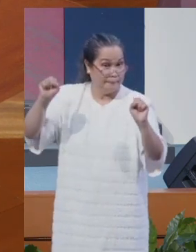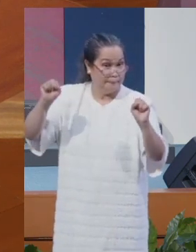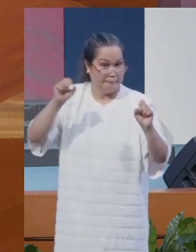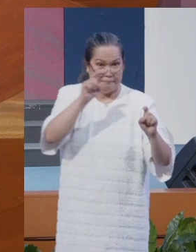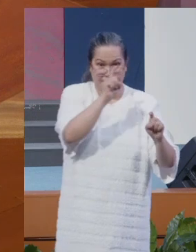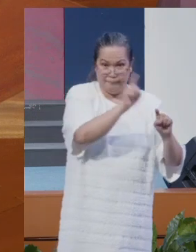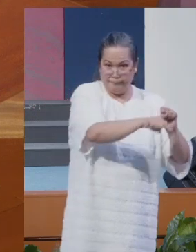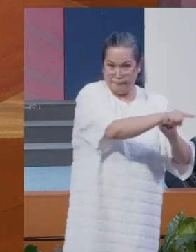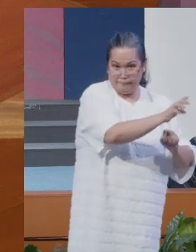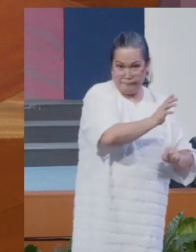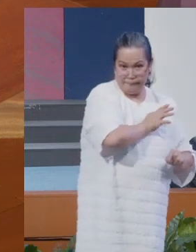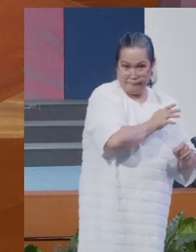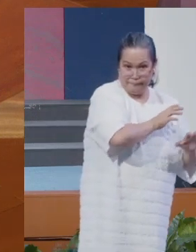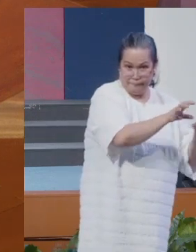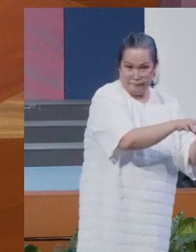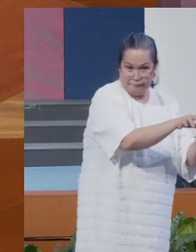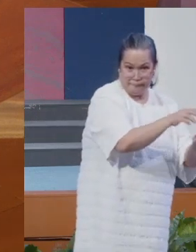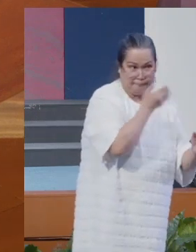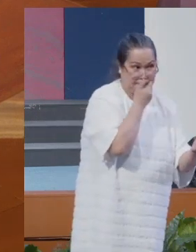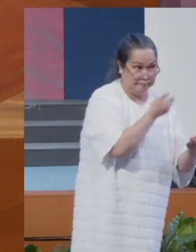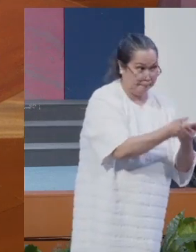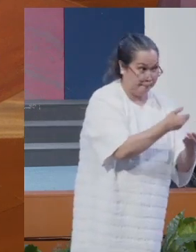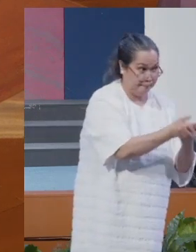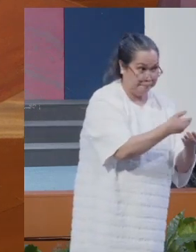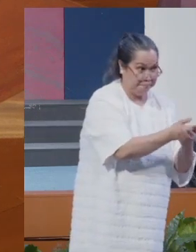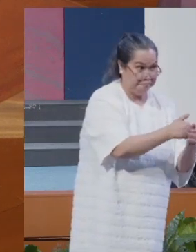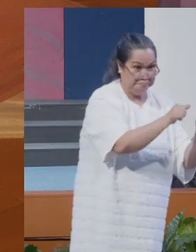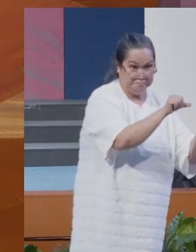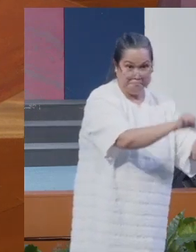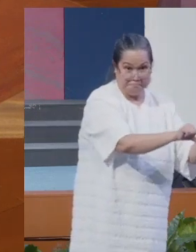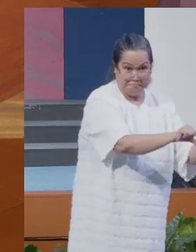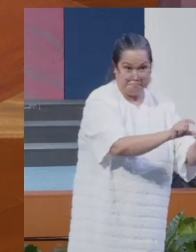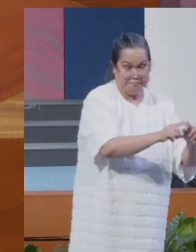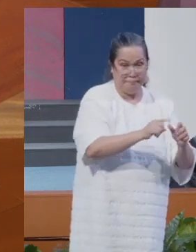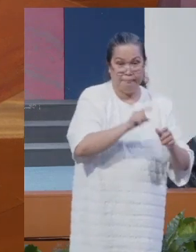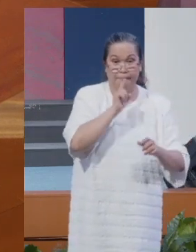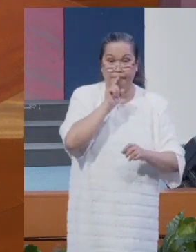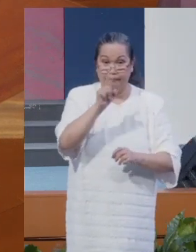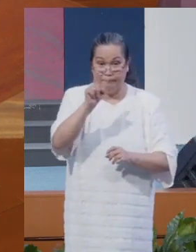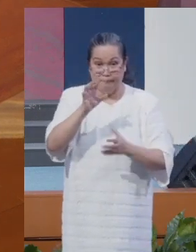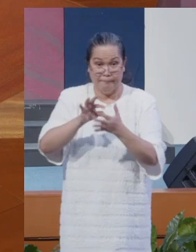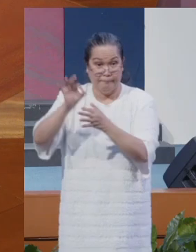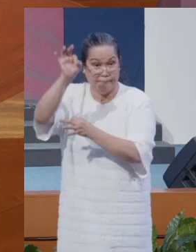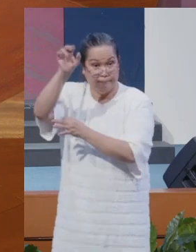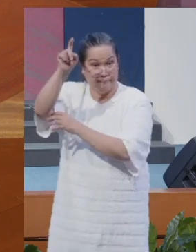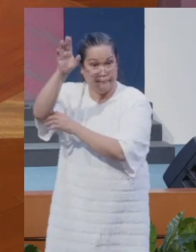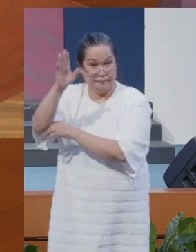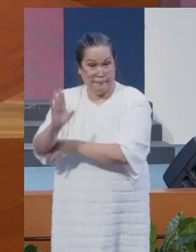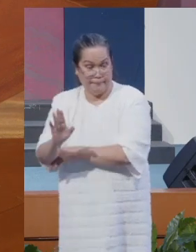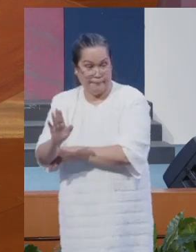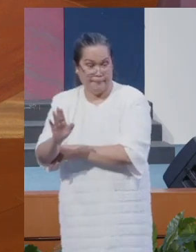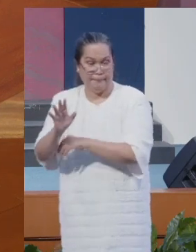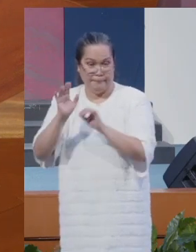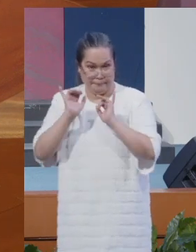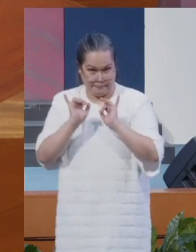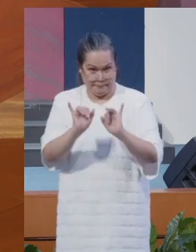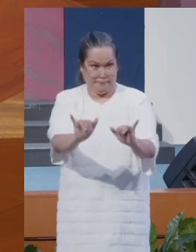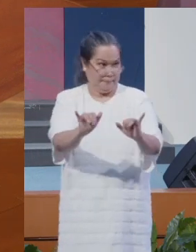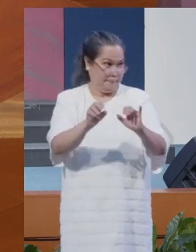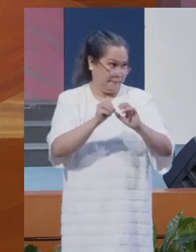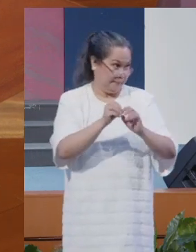Ang panawagan, ang katotohanan, ang Espiritu ng Diyos ay mananahan sa